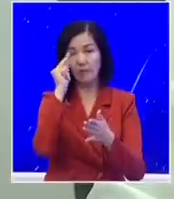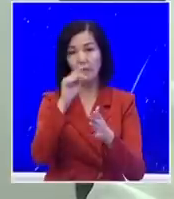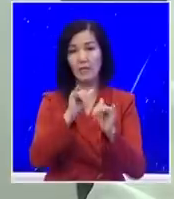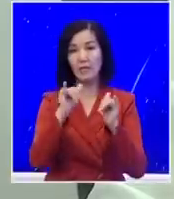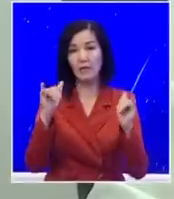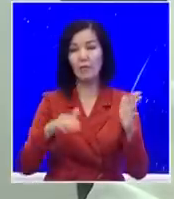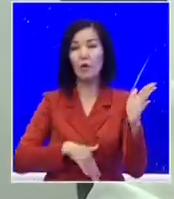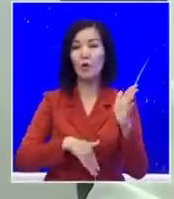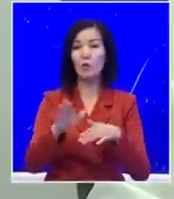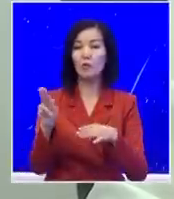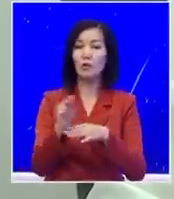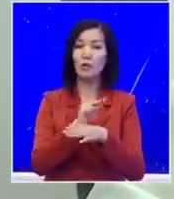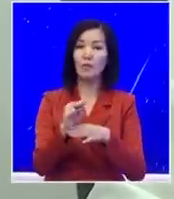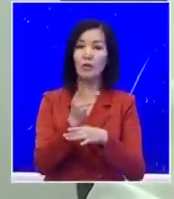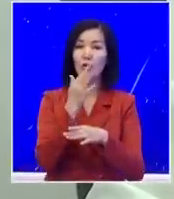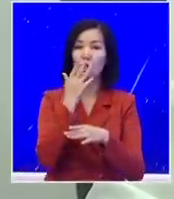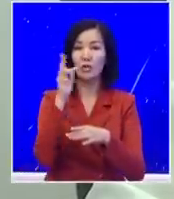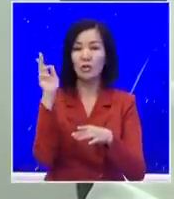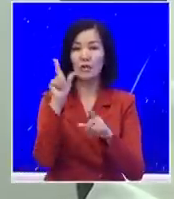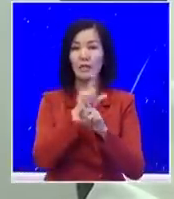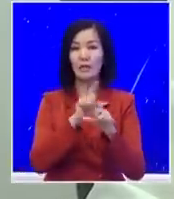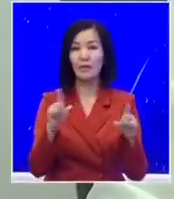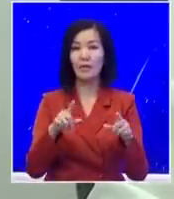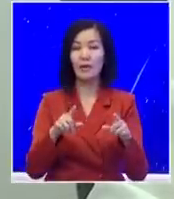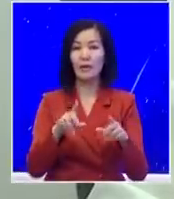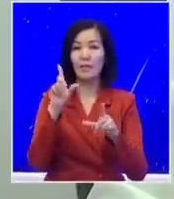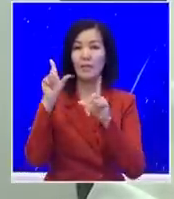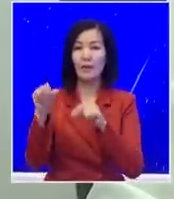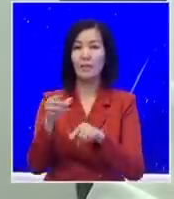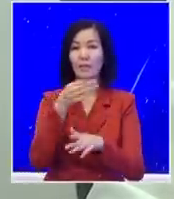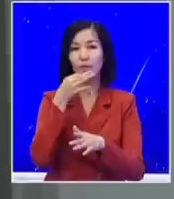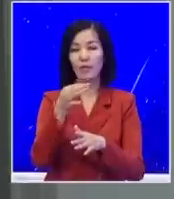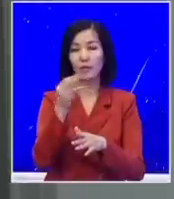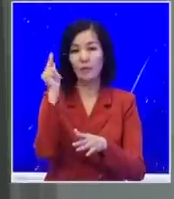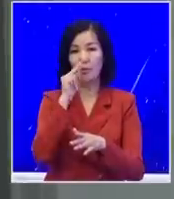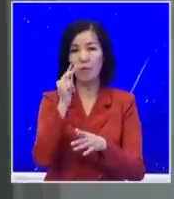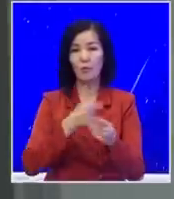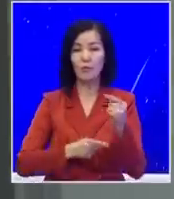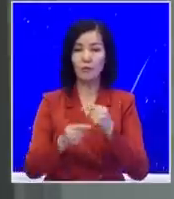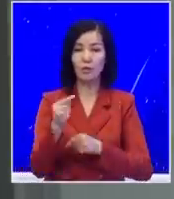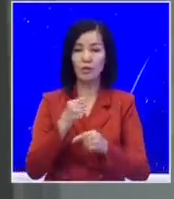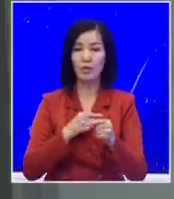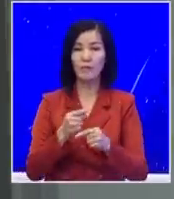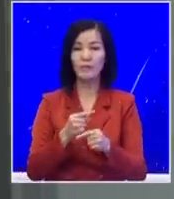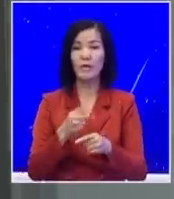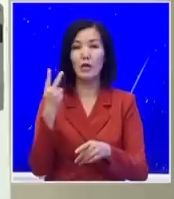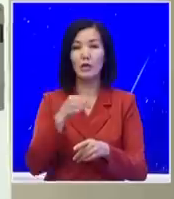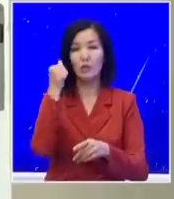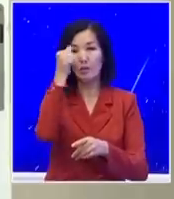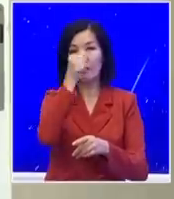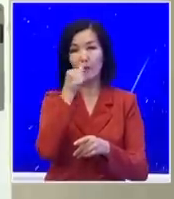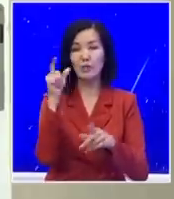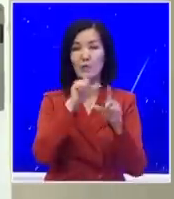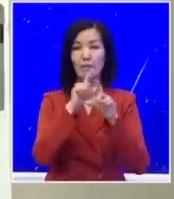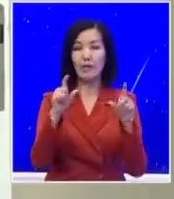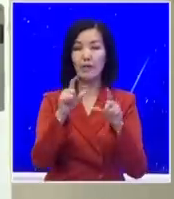үздік емдеу орталықтарына немесе шет мемлекеттердің ауруханаларына барып, тәжірибе жинаймыз. 2-10 жылдықта мекеме ғимараты адам